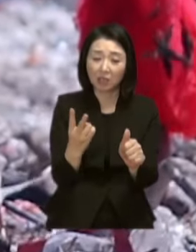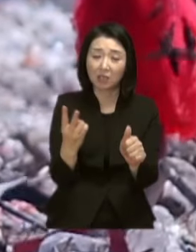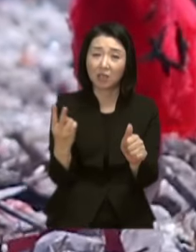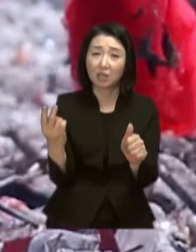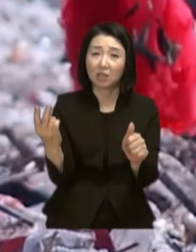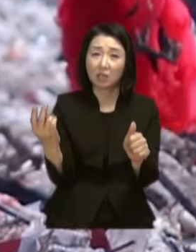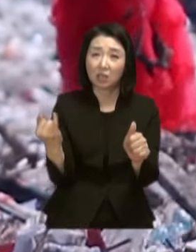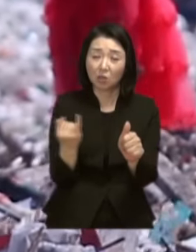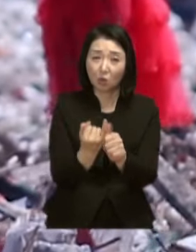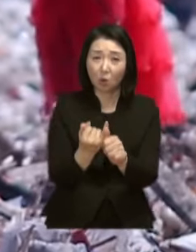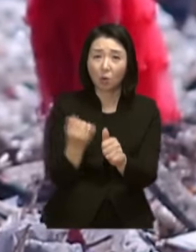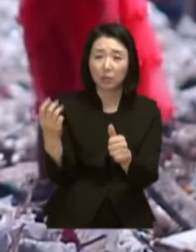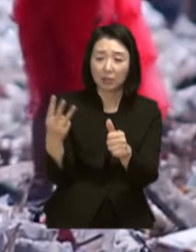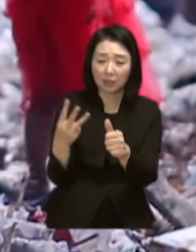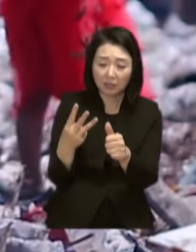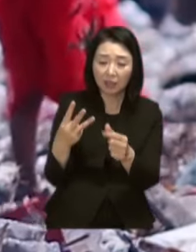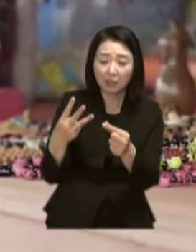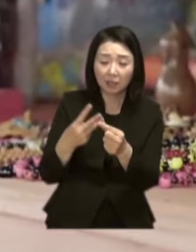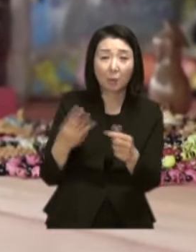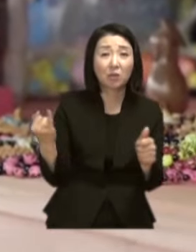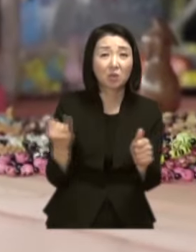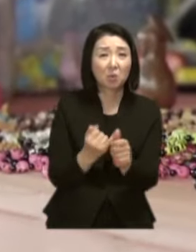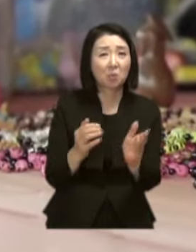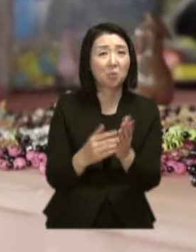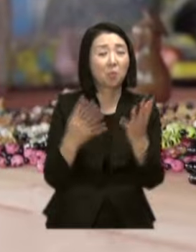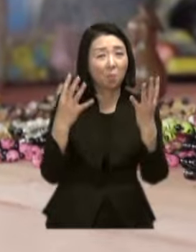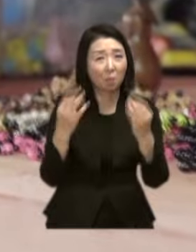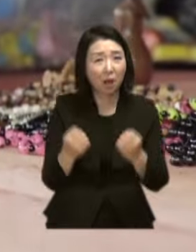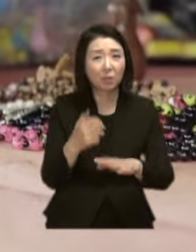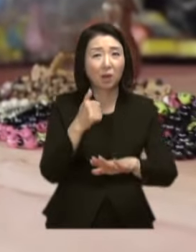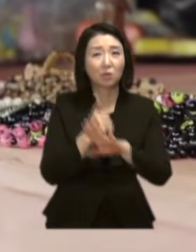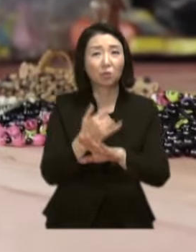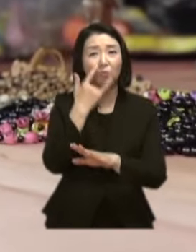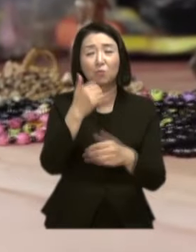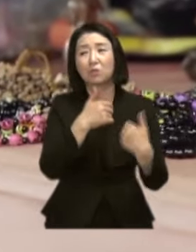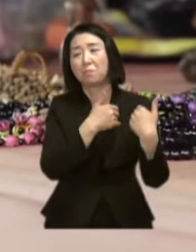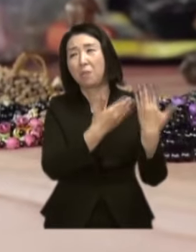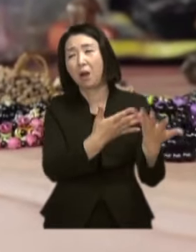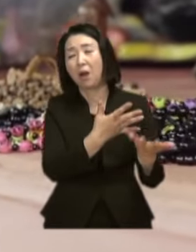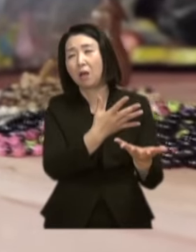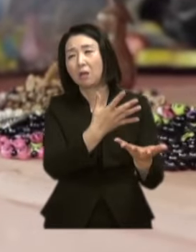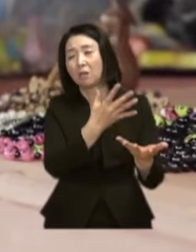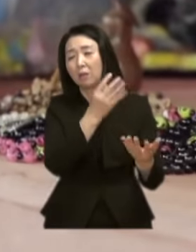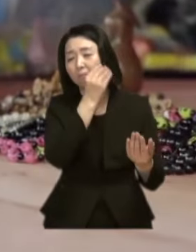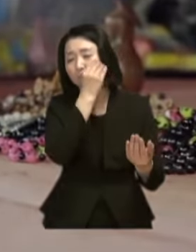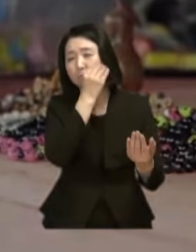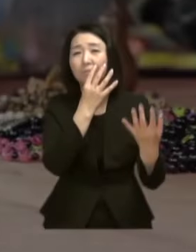빈번해 부모에게서 버림받거나 방치되는 아이들이 많은 현실이다.